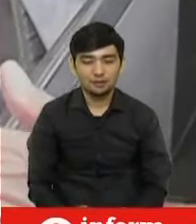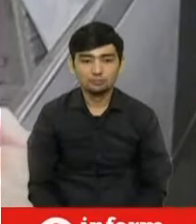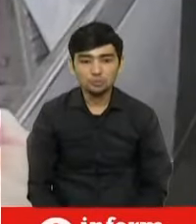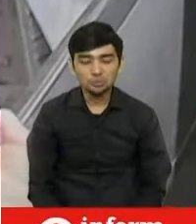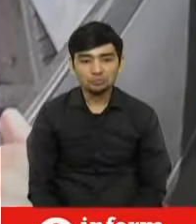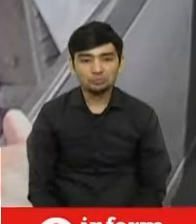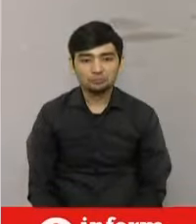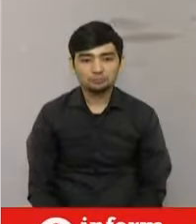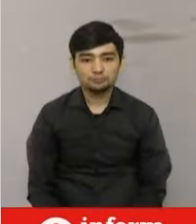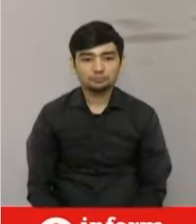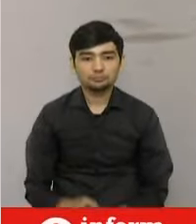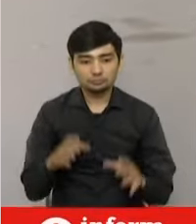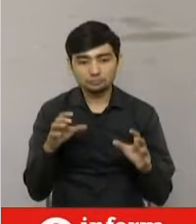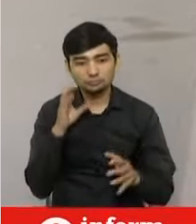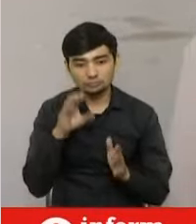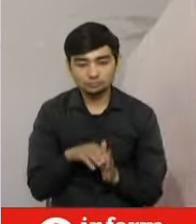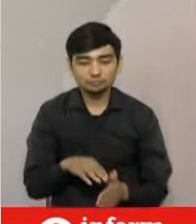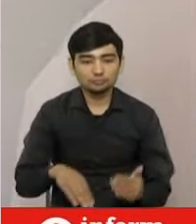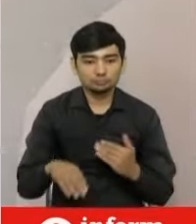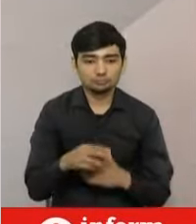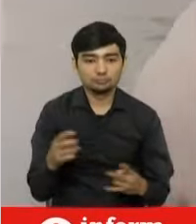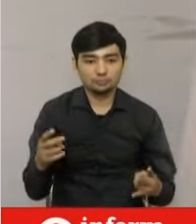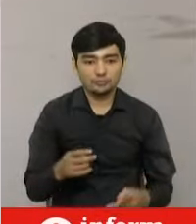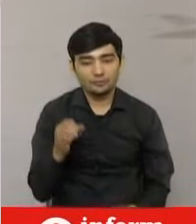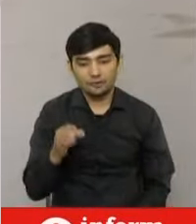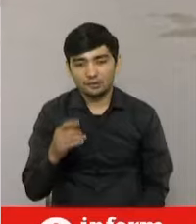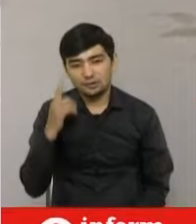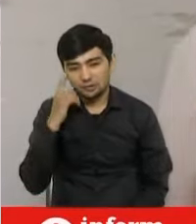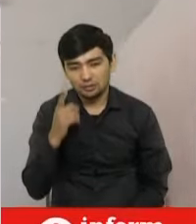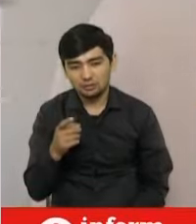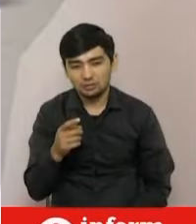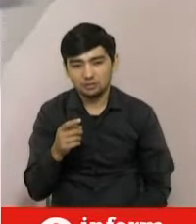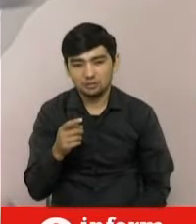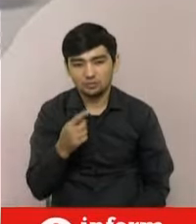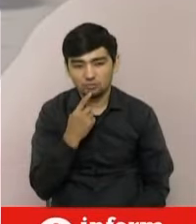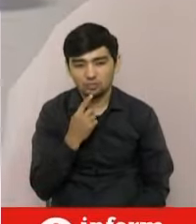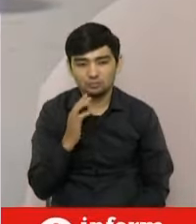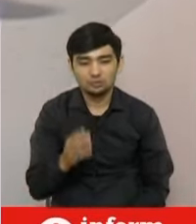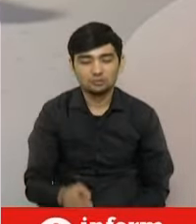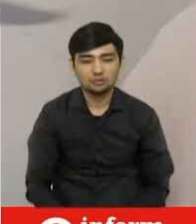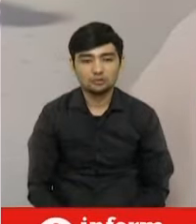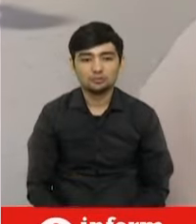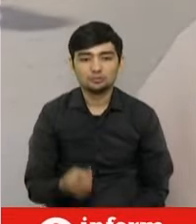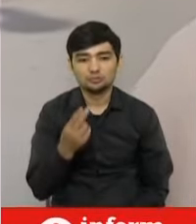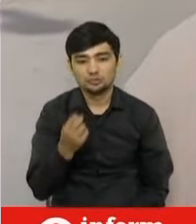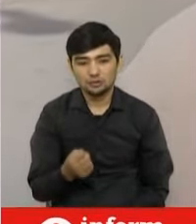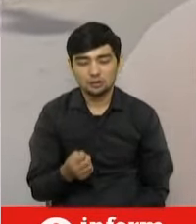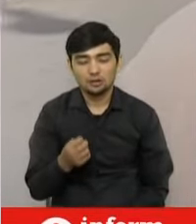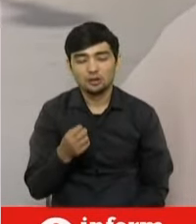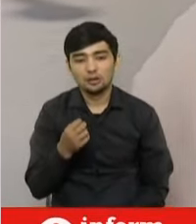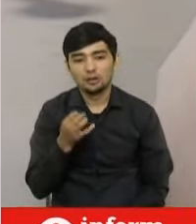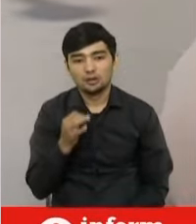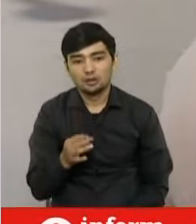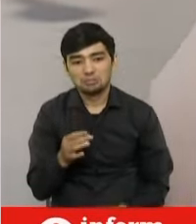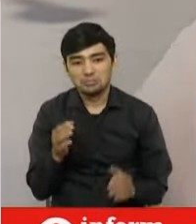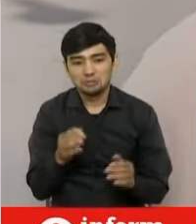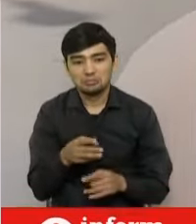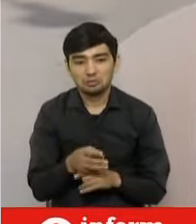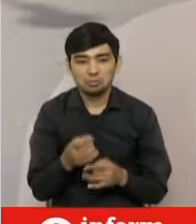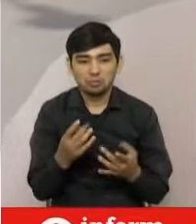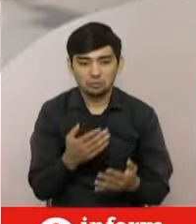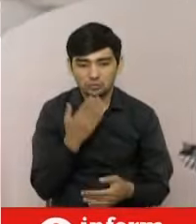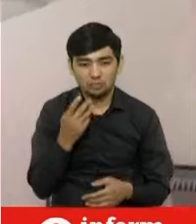Немен жүрсін правиламен? Негізінде соқырларға қиындау болатын шығар, негізі ол. Иә? Әрине ол. Ана мынау кішкентай бір